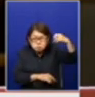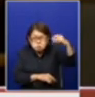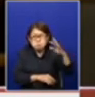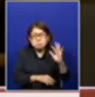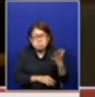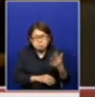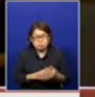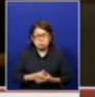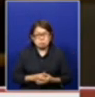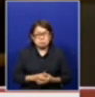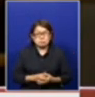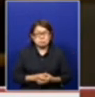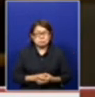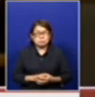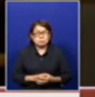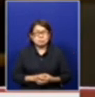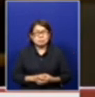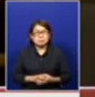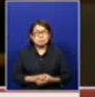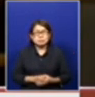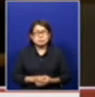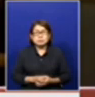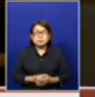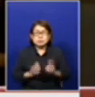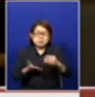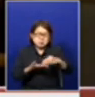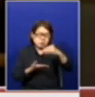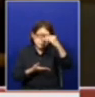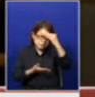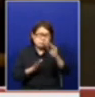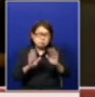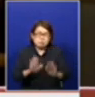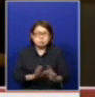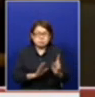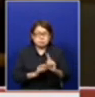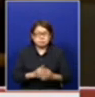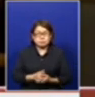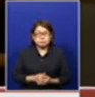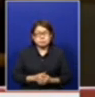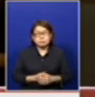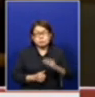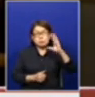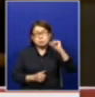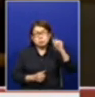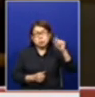เขาจะเรียนอย่างไรครับพ่อแม่ยังไม่รู้จักคอมพิวเตอร์เป็นยังไงเลยครับ